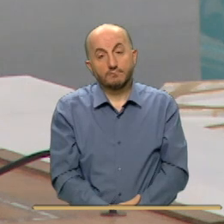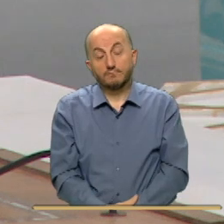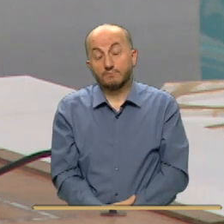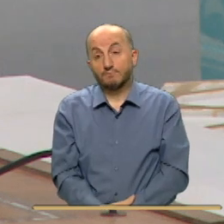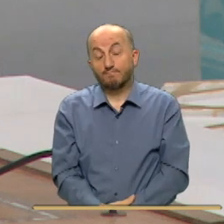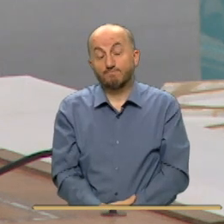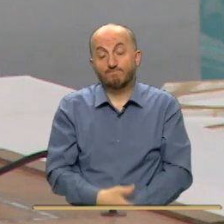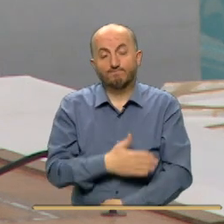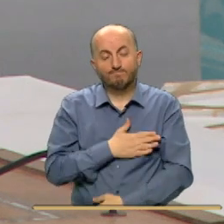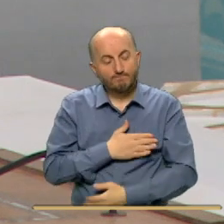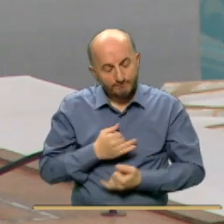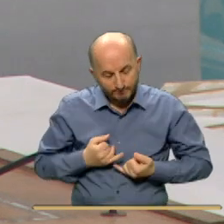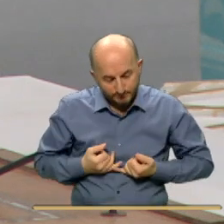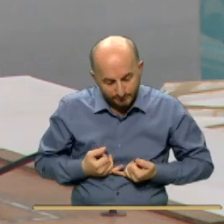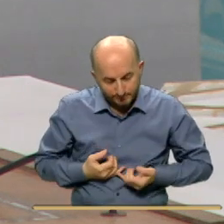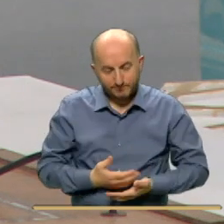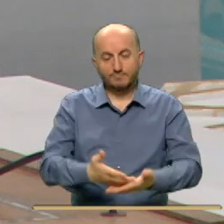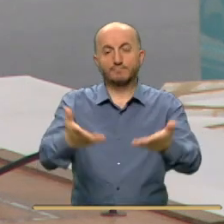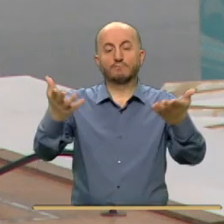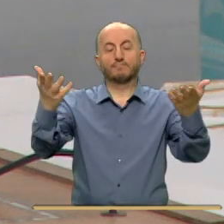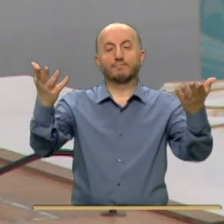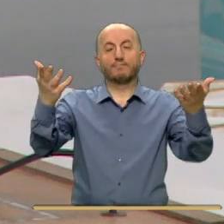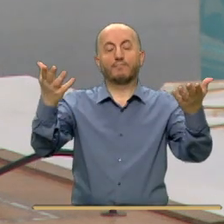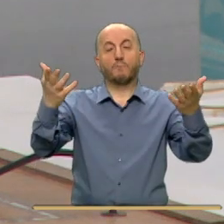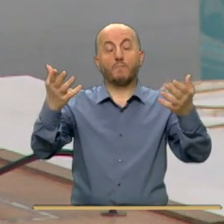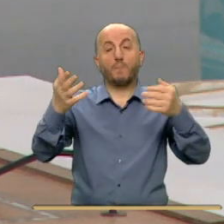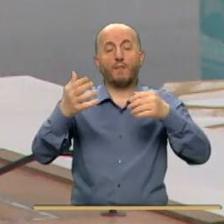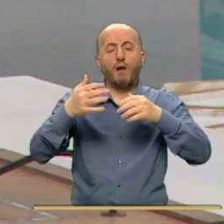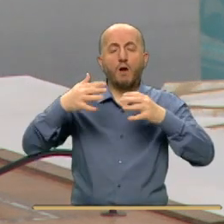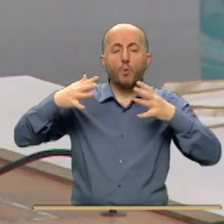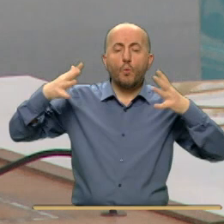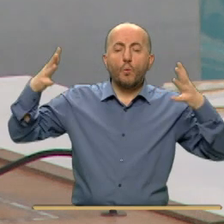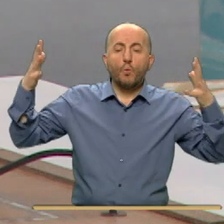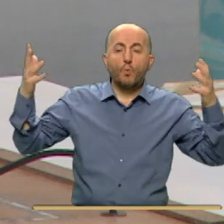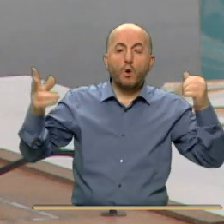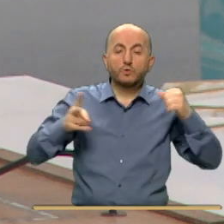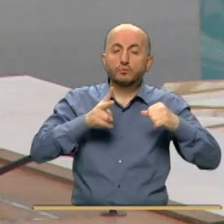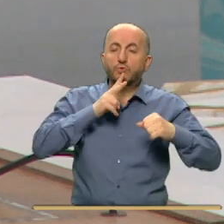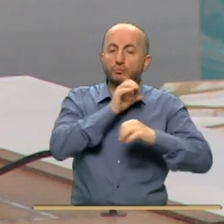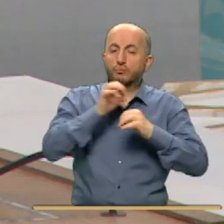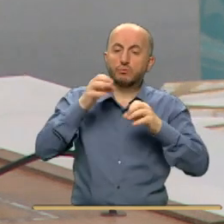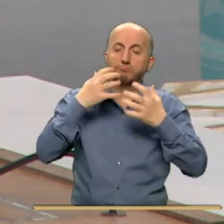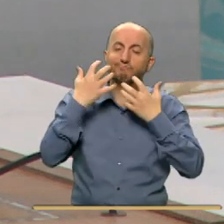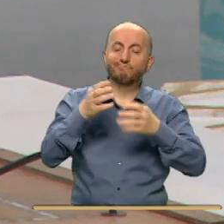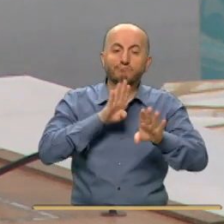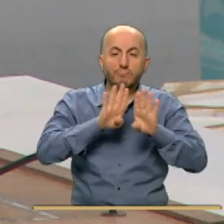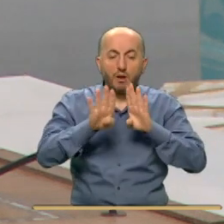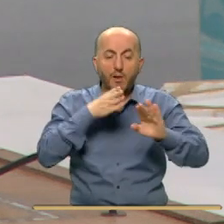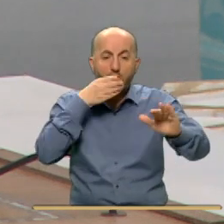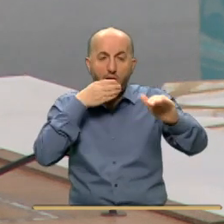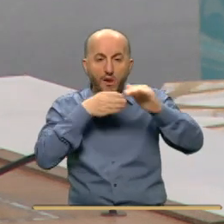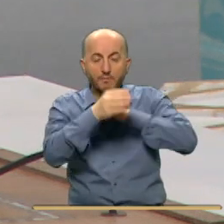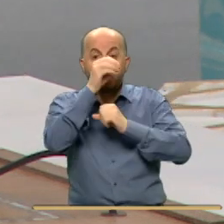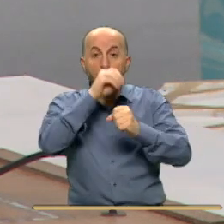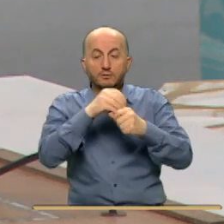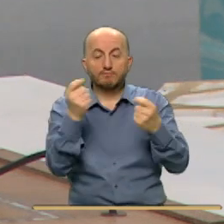Onun için aziz kardeşlerim, o engin ve sonsuz rahmet kapısından girmek için çaba